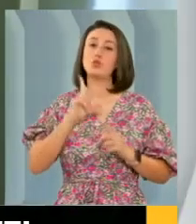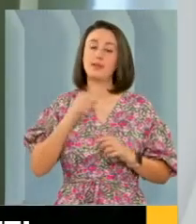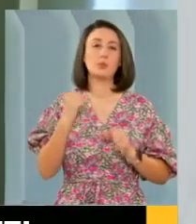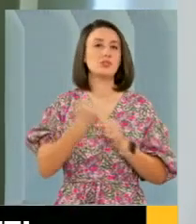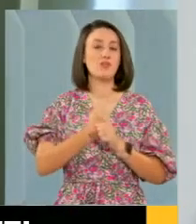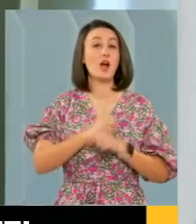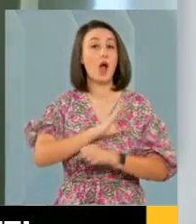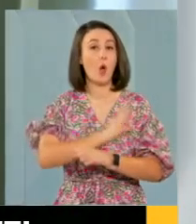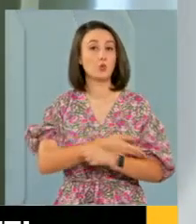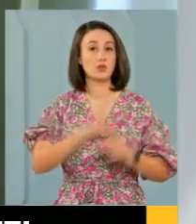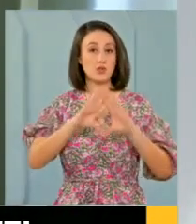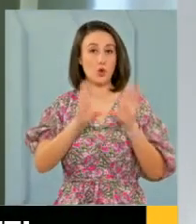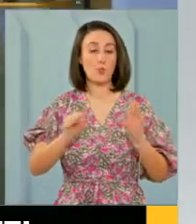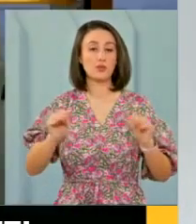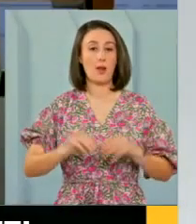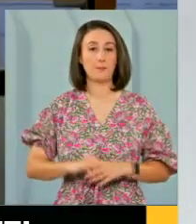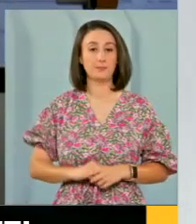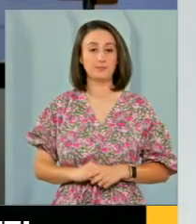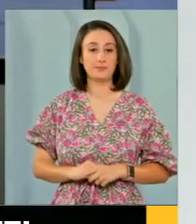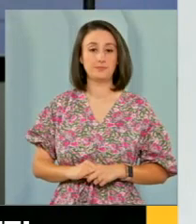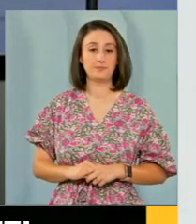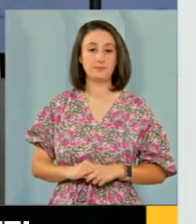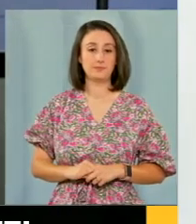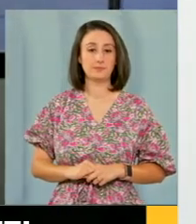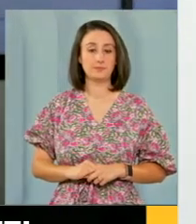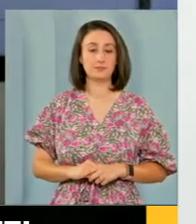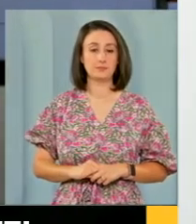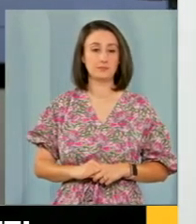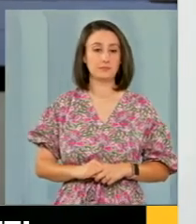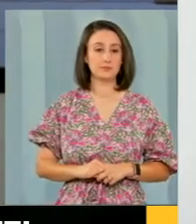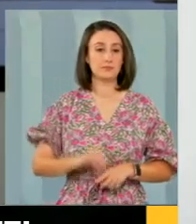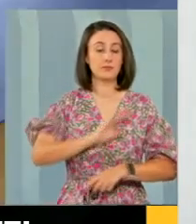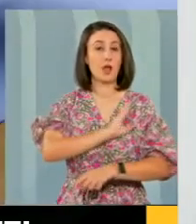facă autoritățile din România, domnule Ciuhodaru? Pentru a ține sub control